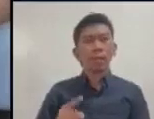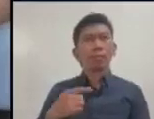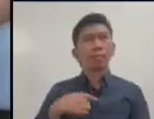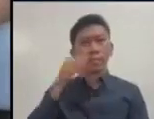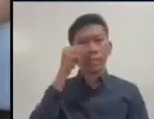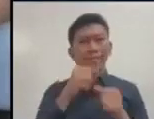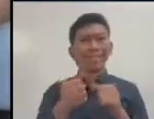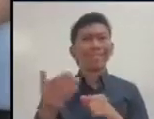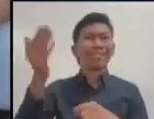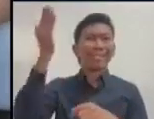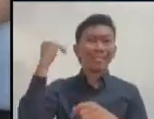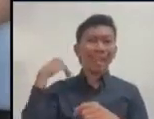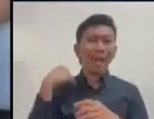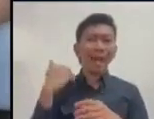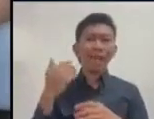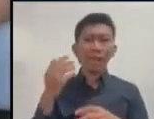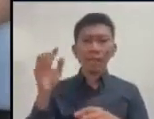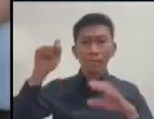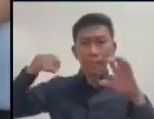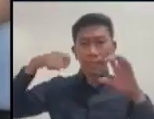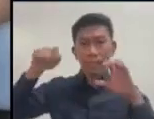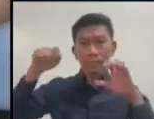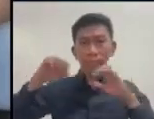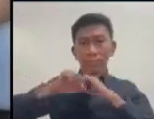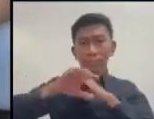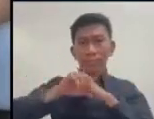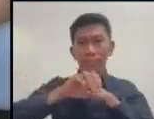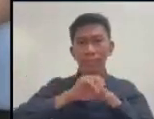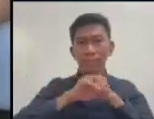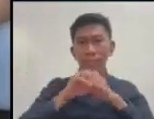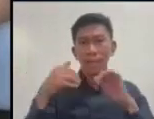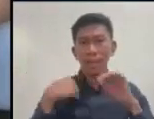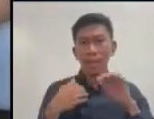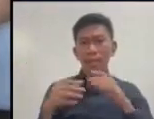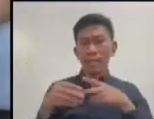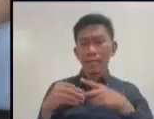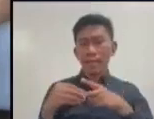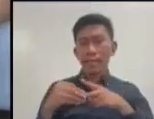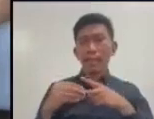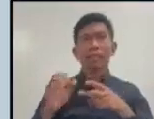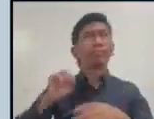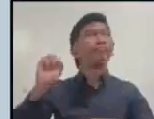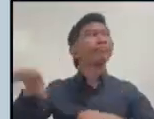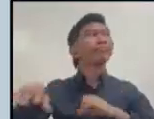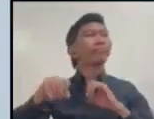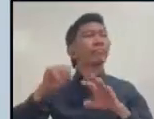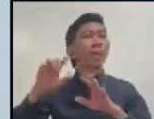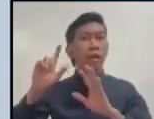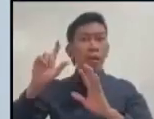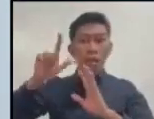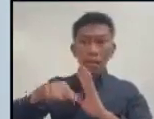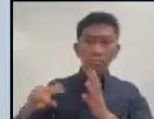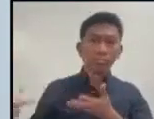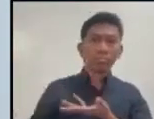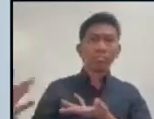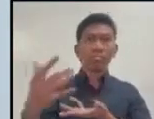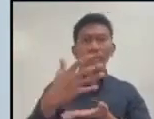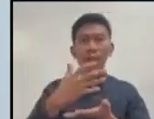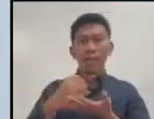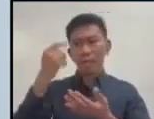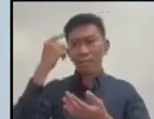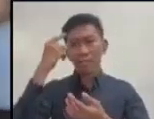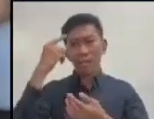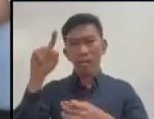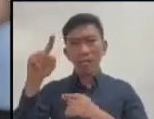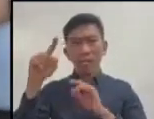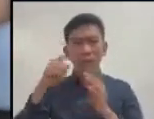parang meron silang campaign na kung saan tinatapon lang nila yung plastic tapos kukolektin nila ulit for the sake of parang kunwari may ginawa silang project. I